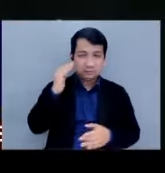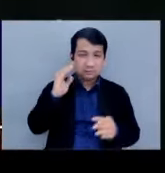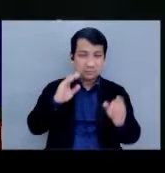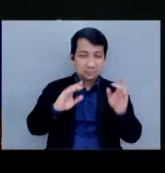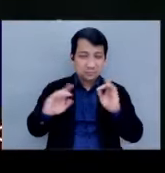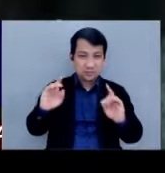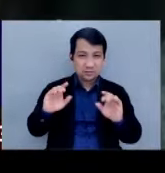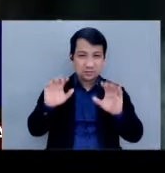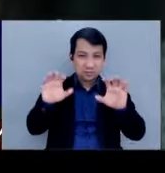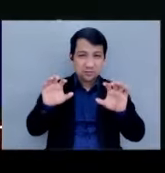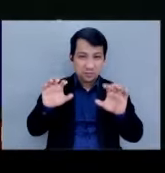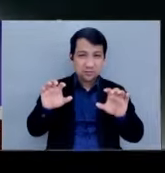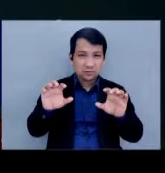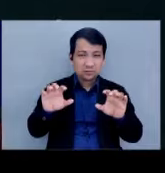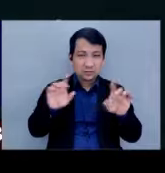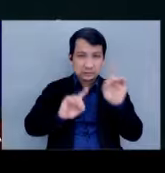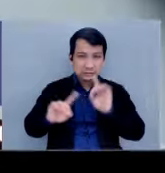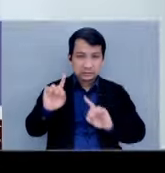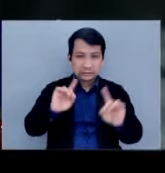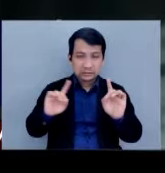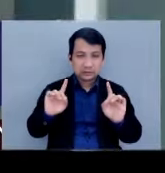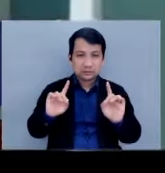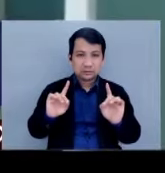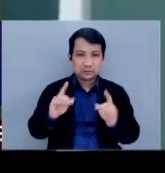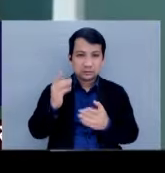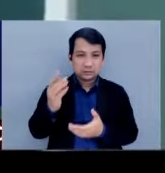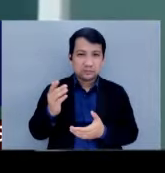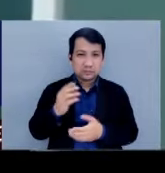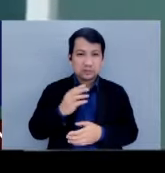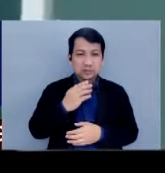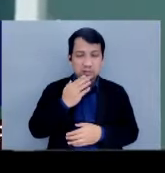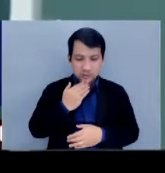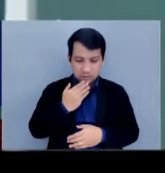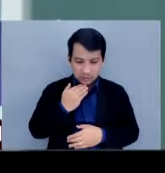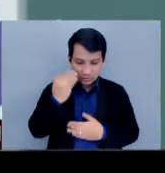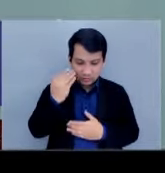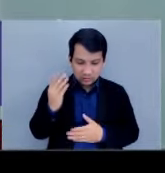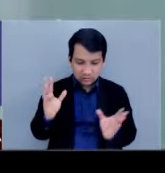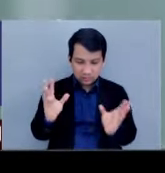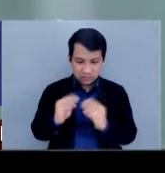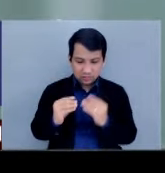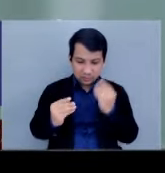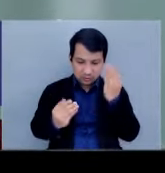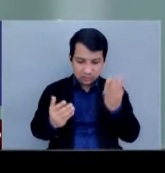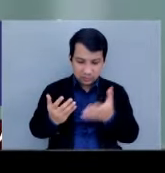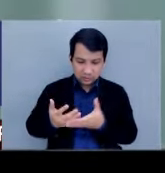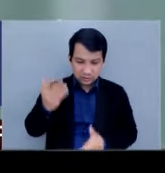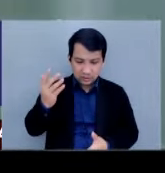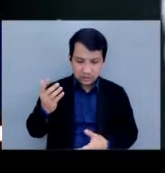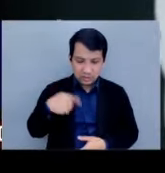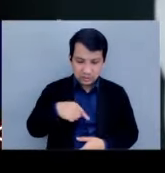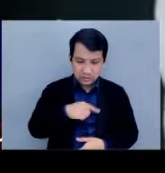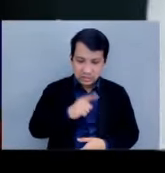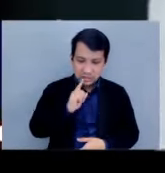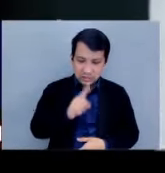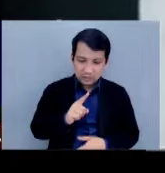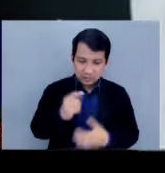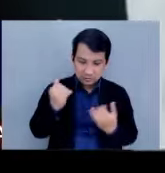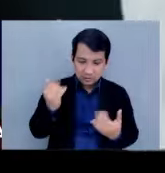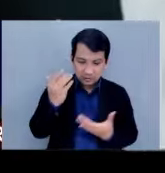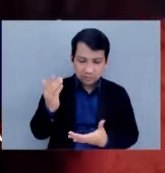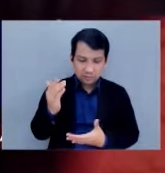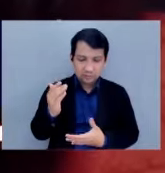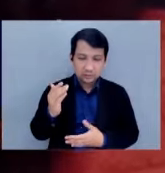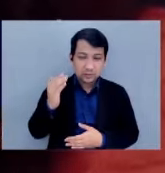Mapa-horror, drama, at romance. Talaga namang nakaka-recharge ang exciting episode ng mga